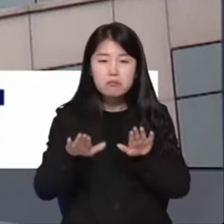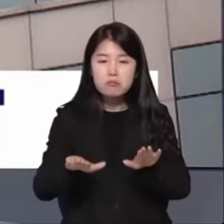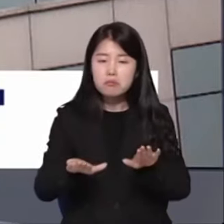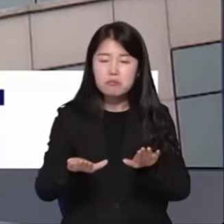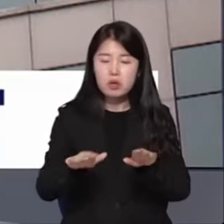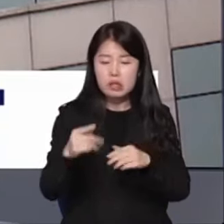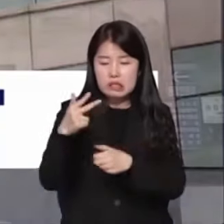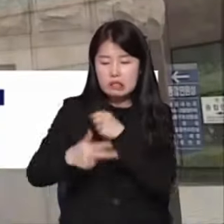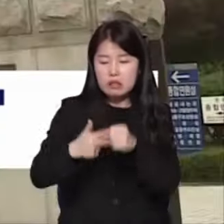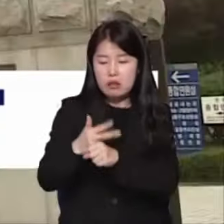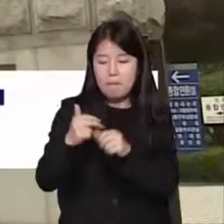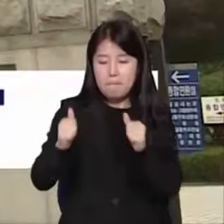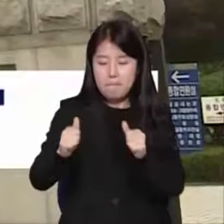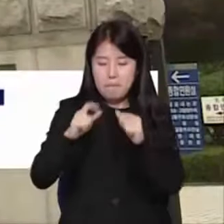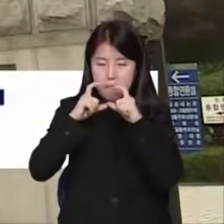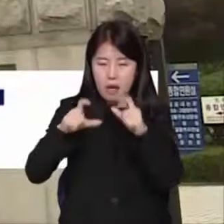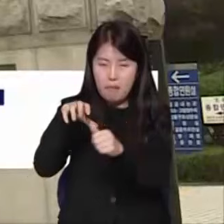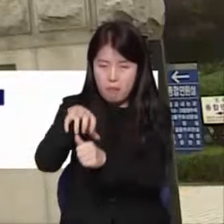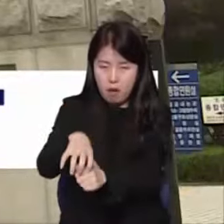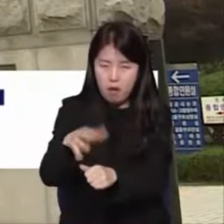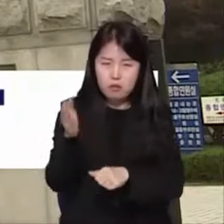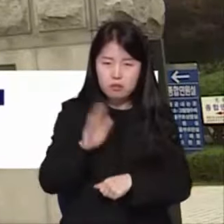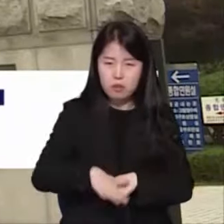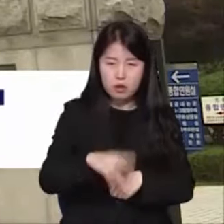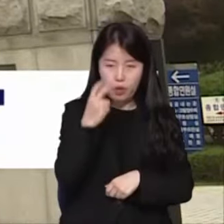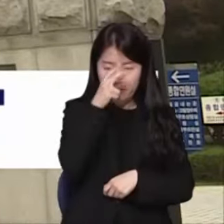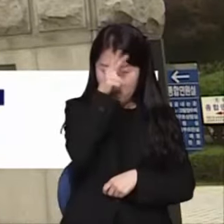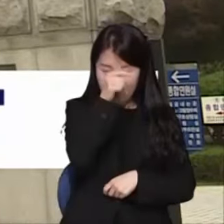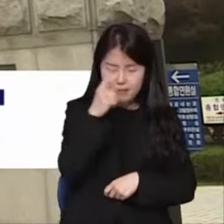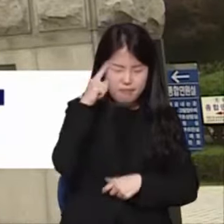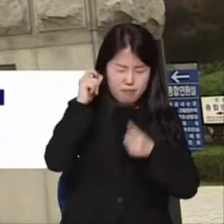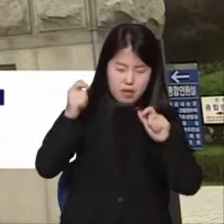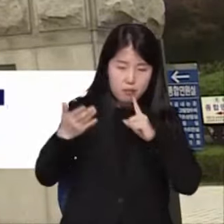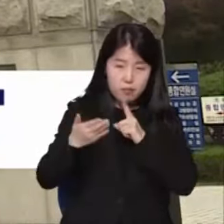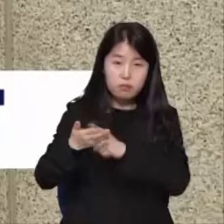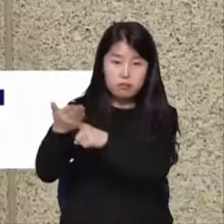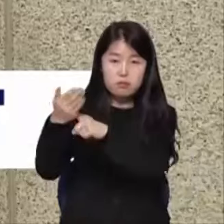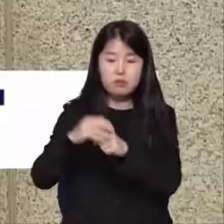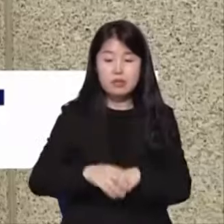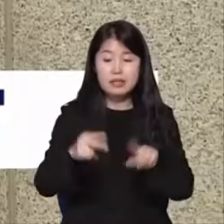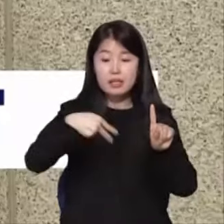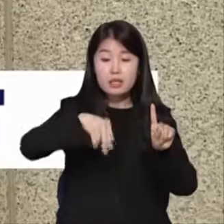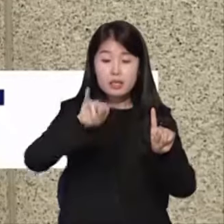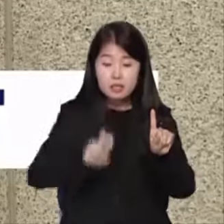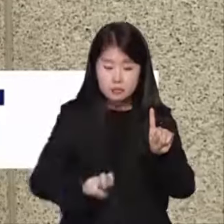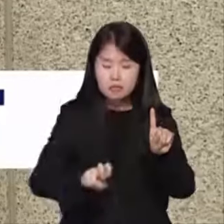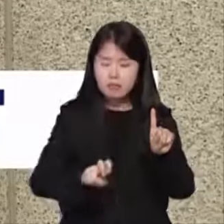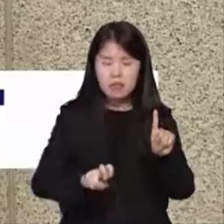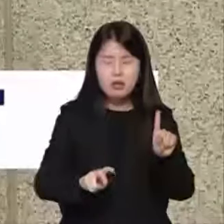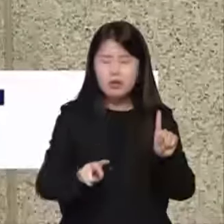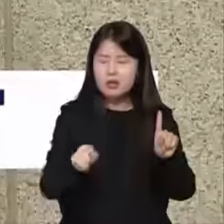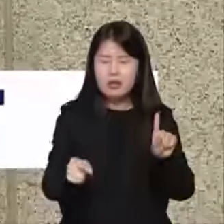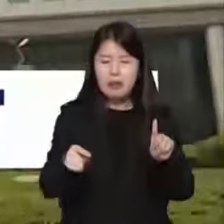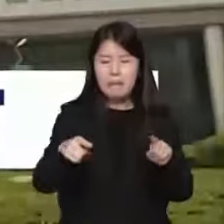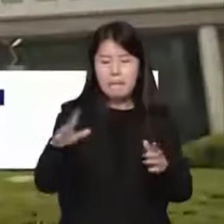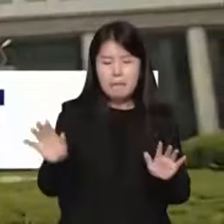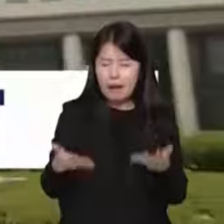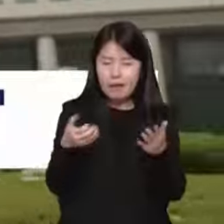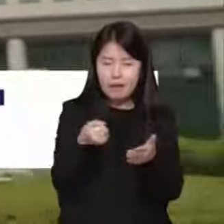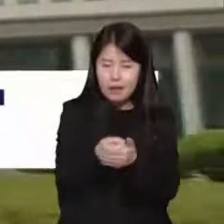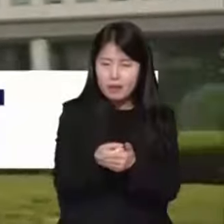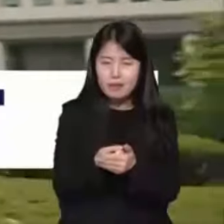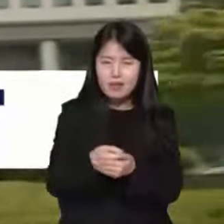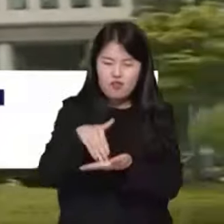항소를 결정했습니다. 광주지검 공판부는 1심 선고 징역형보다 더 무거운 형의 선고를 구하기 위해